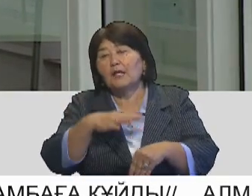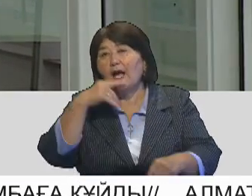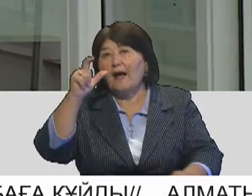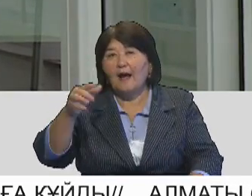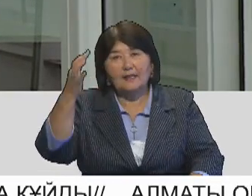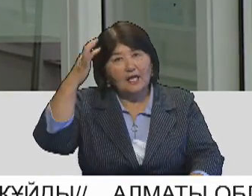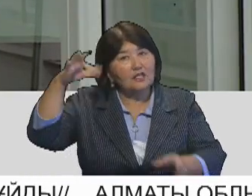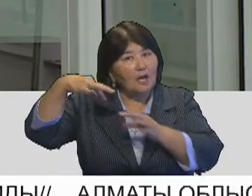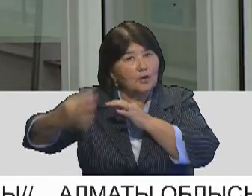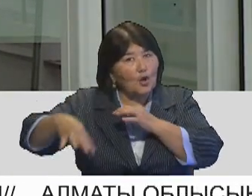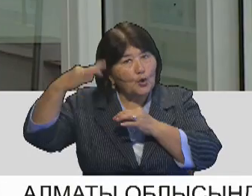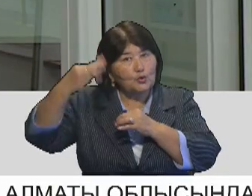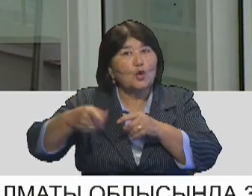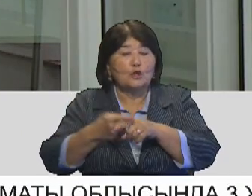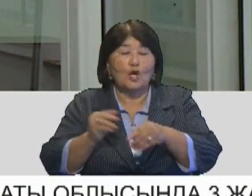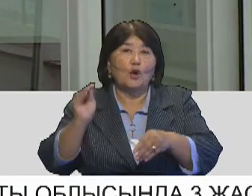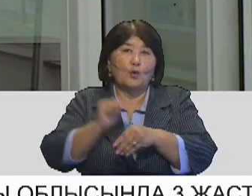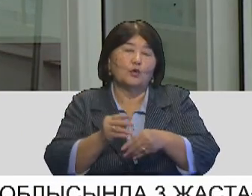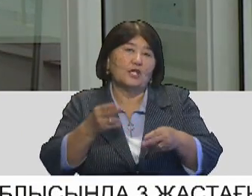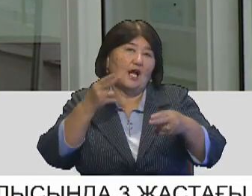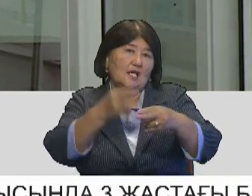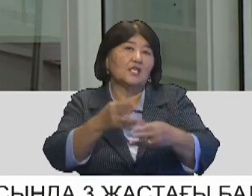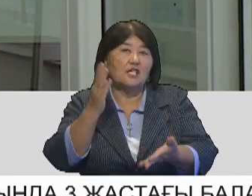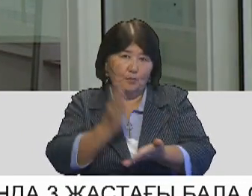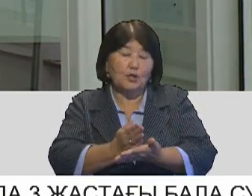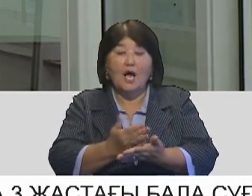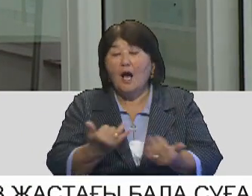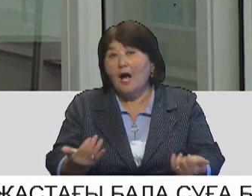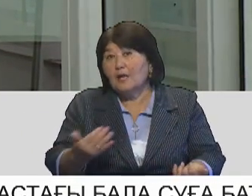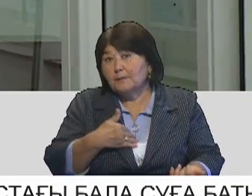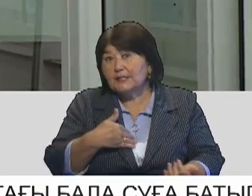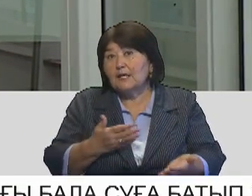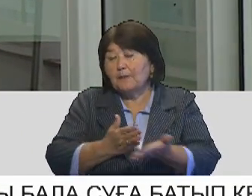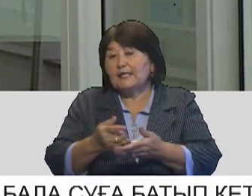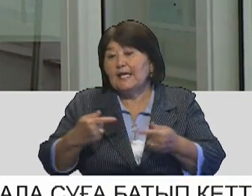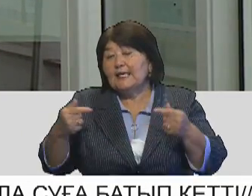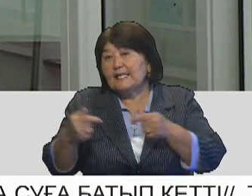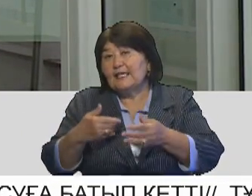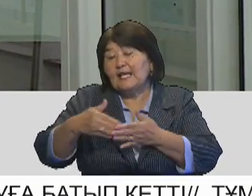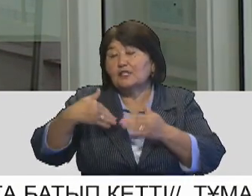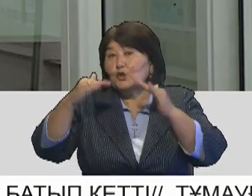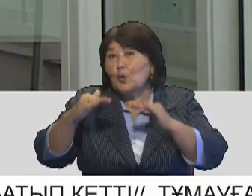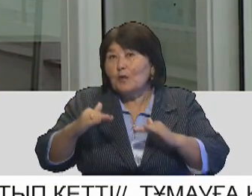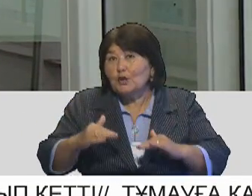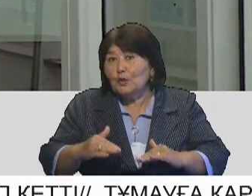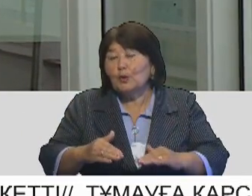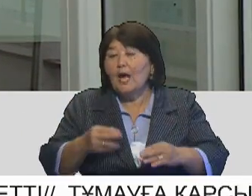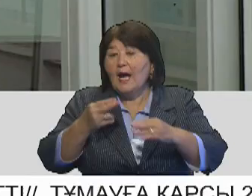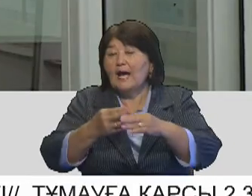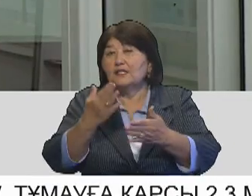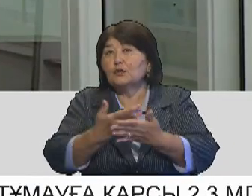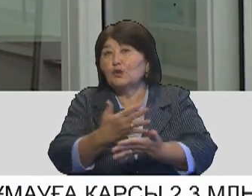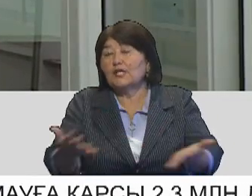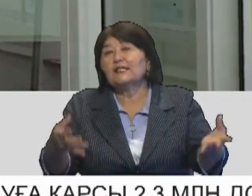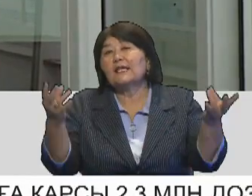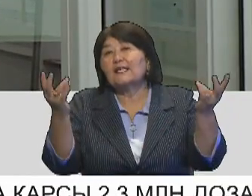шаш түсуі басқа да қосымша кері әсерлер болып жатады. Ал біздің бағытымыз сол кері әсерлерді төмендету және әсер етуші заттарды